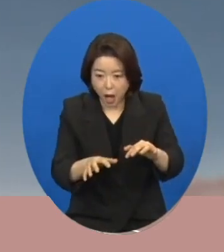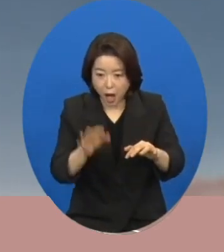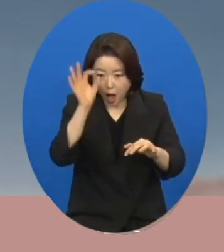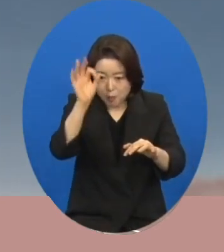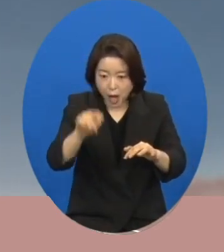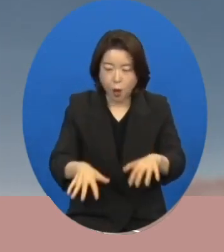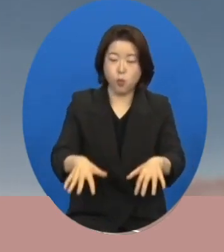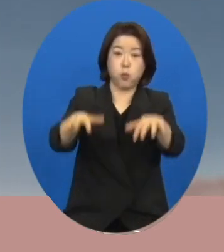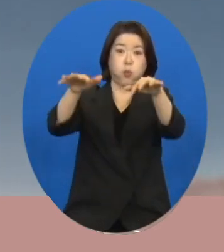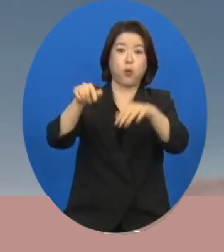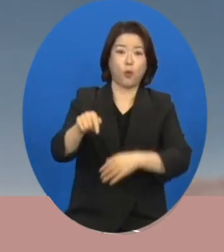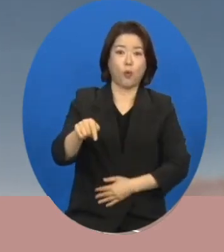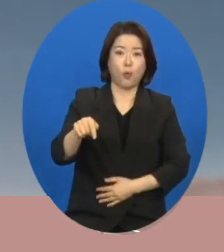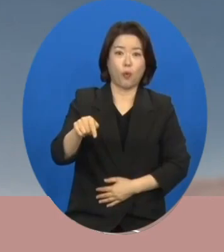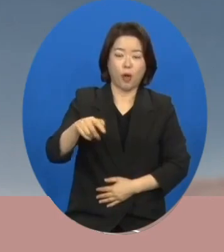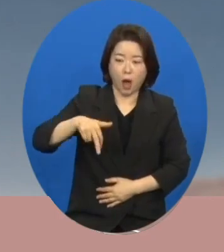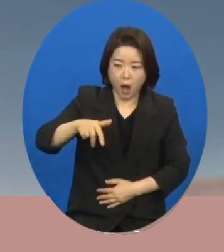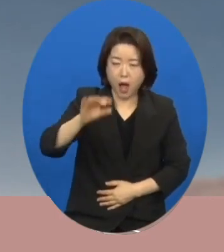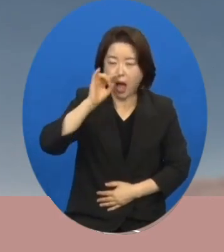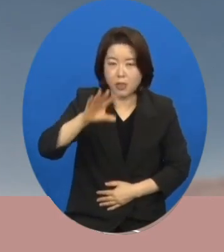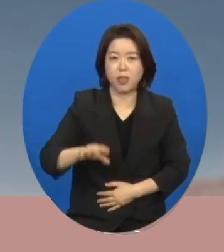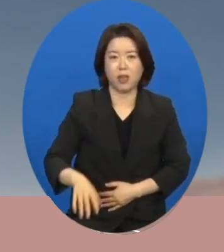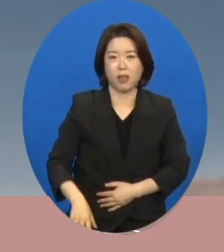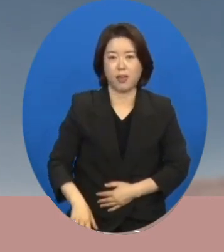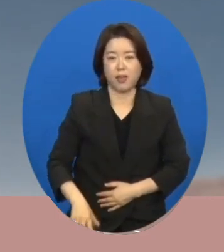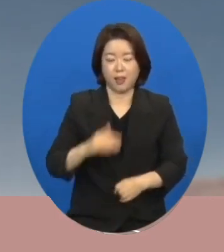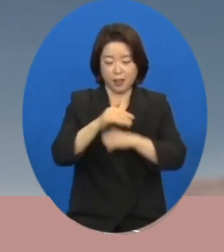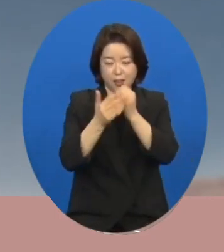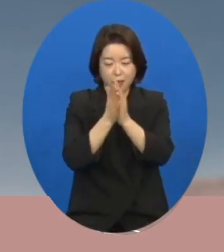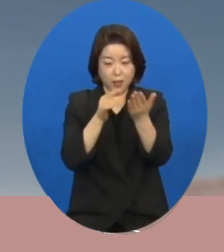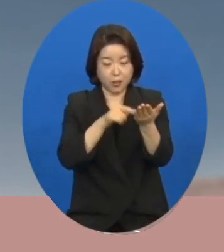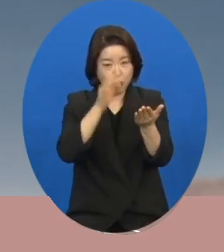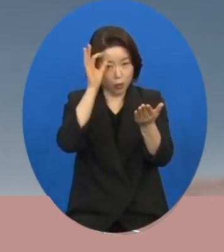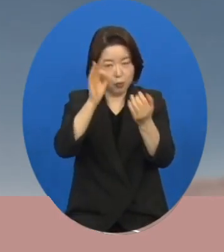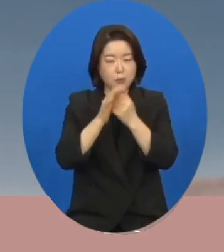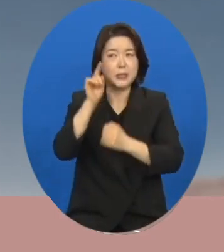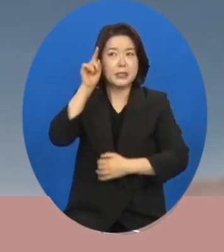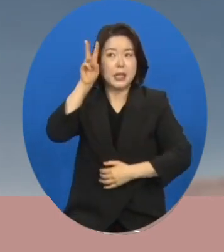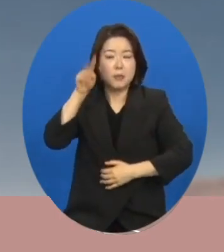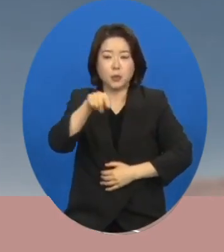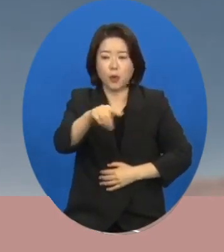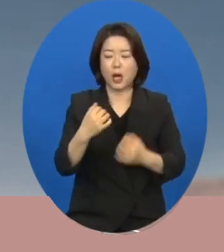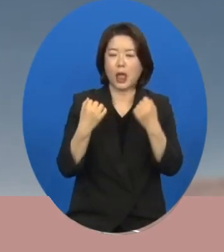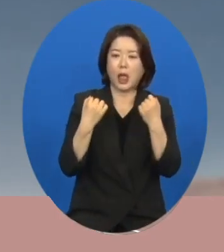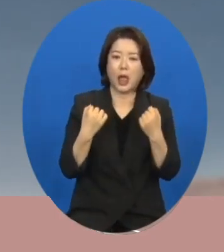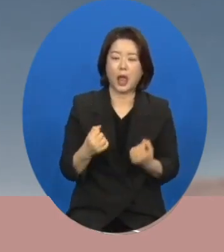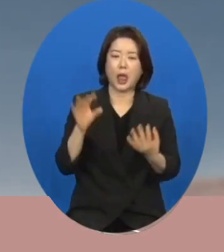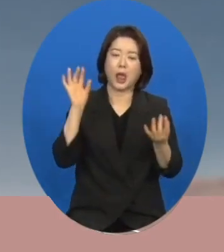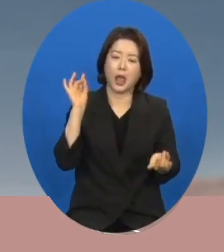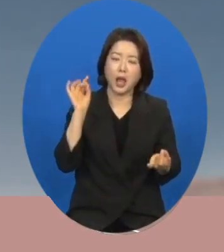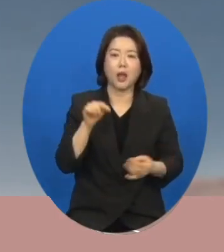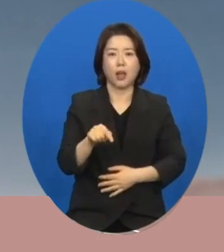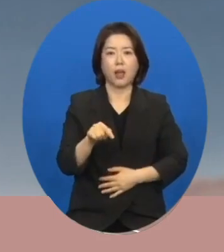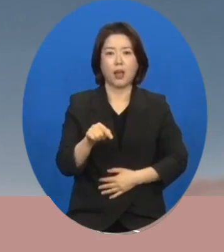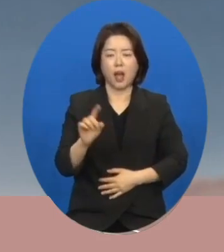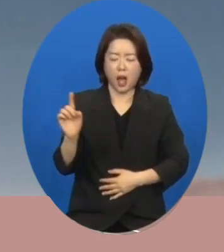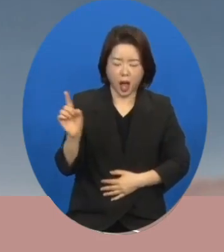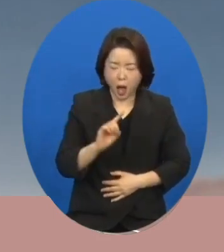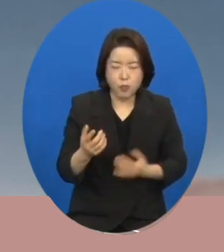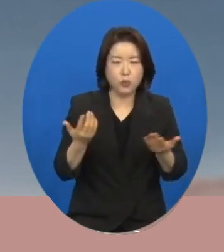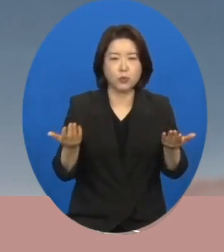그리고 성경 잘 가보시면 3위를 거기에 머물러요 아무것도 할 수 없는 삼일 무기력한 삶이